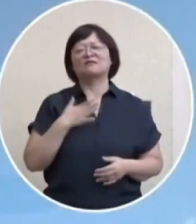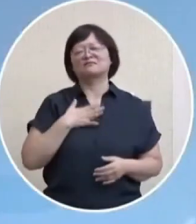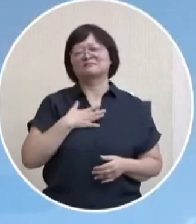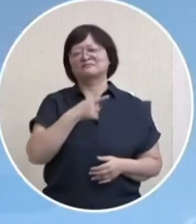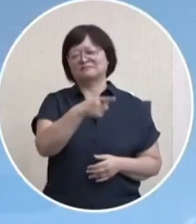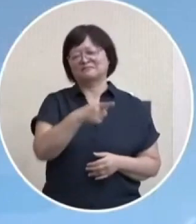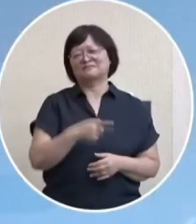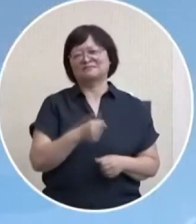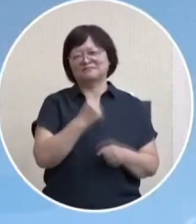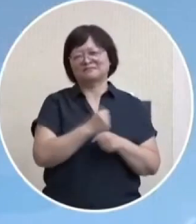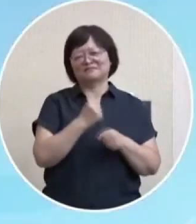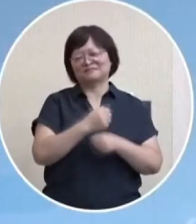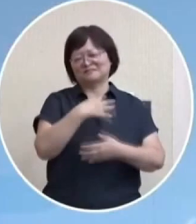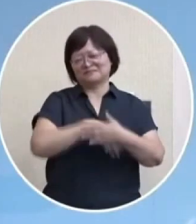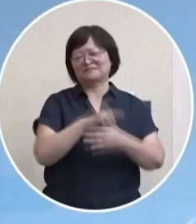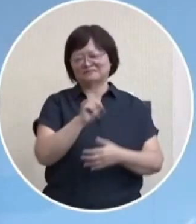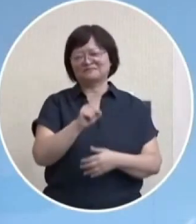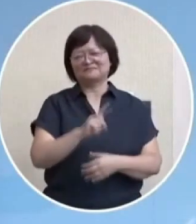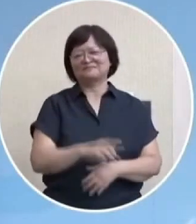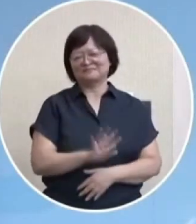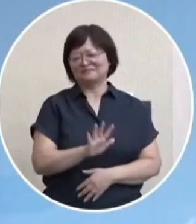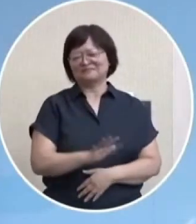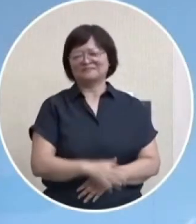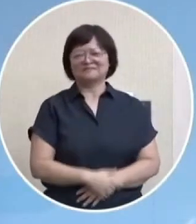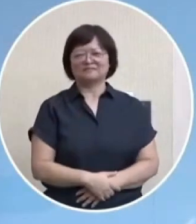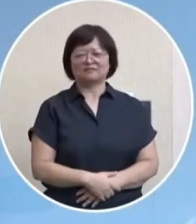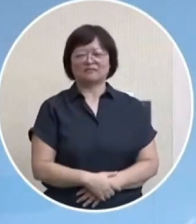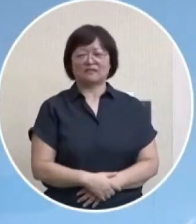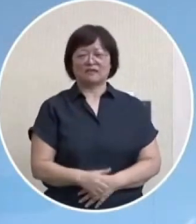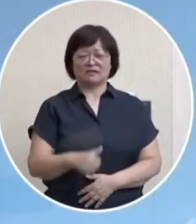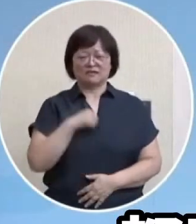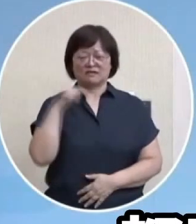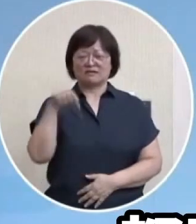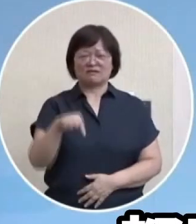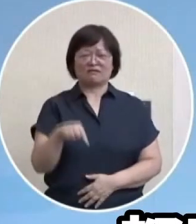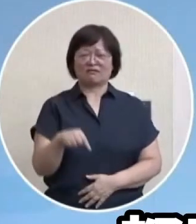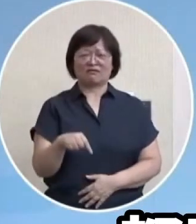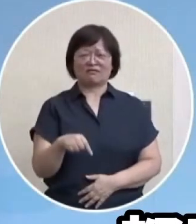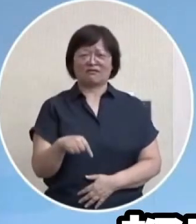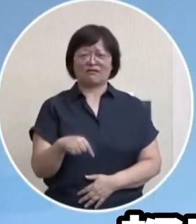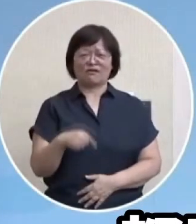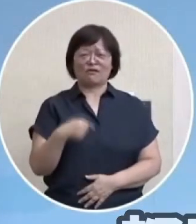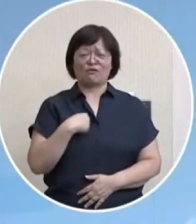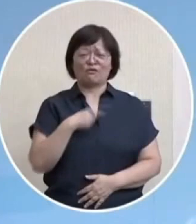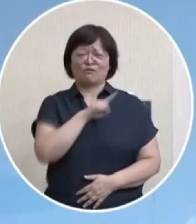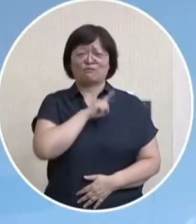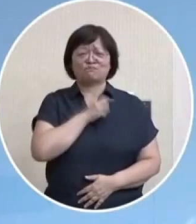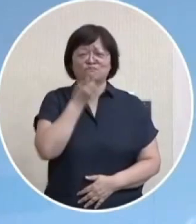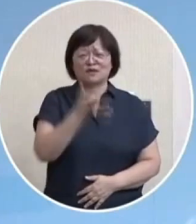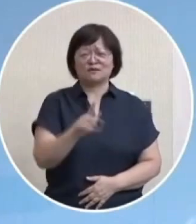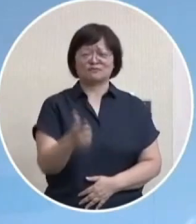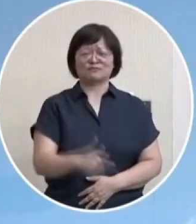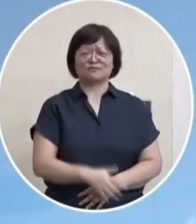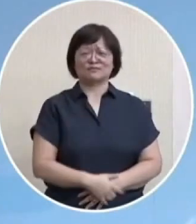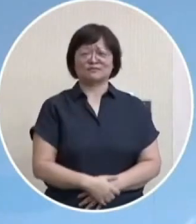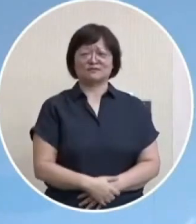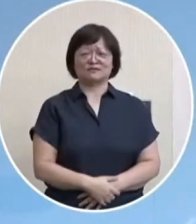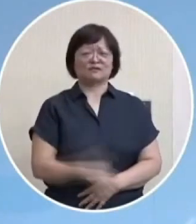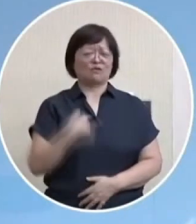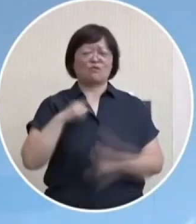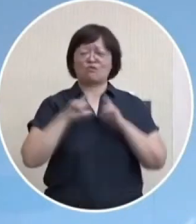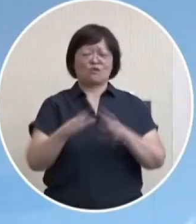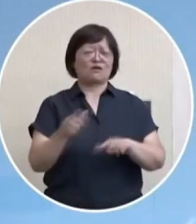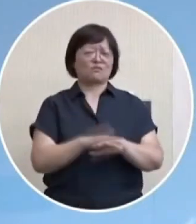model， 哦，但是没有事情都不是从我们这里说出去，我觉得。不会回